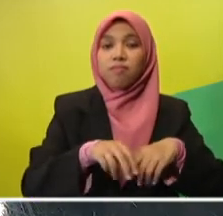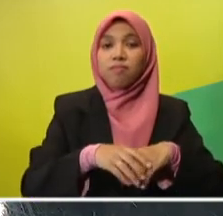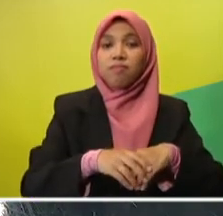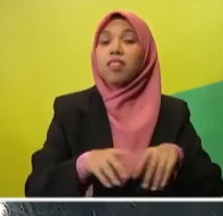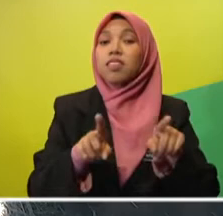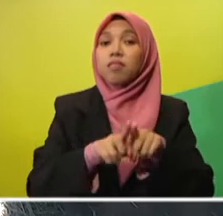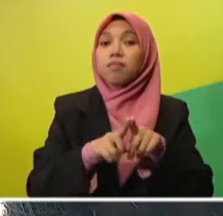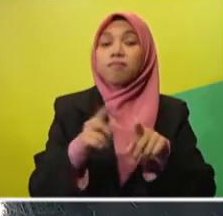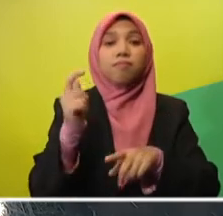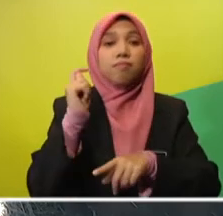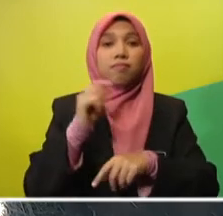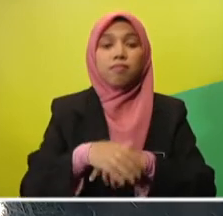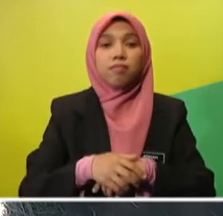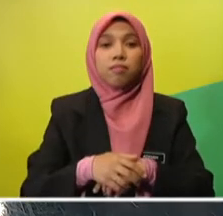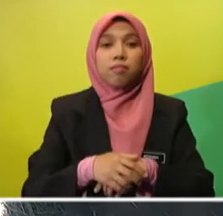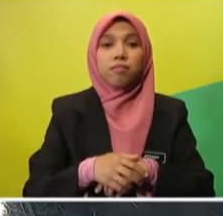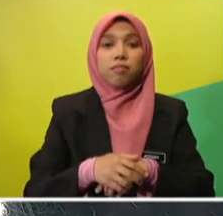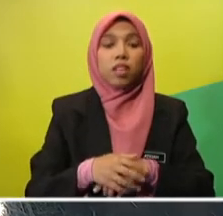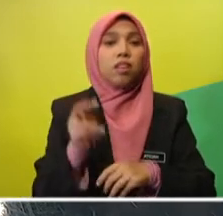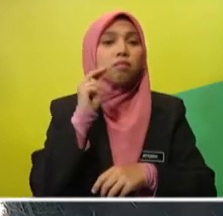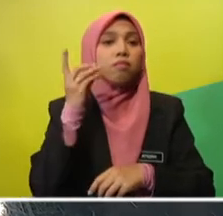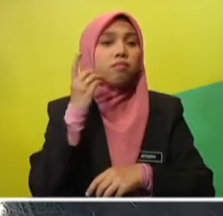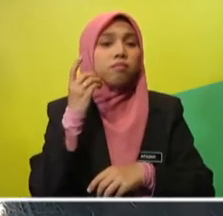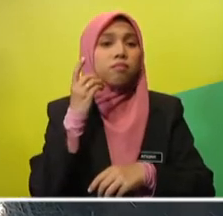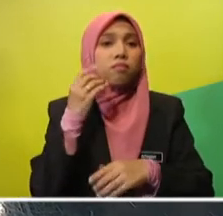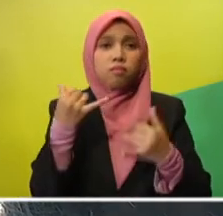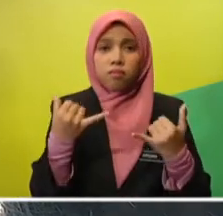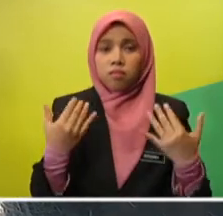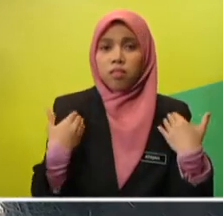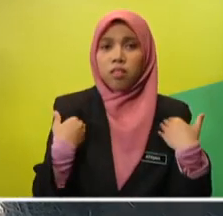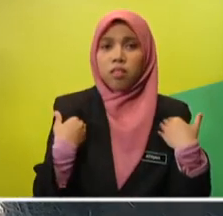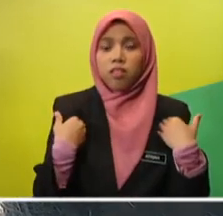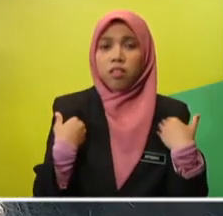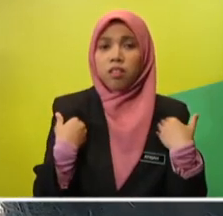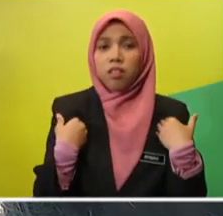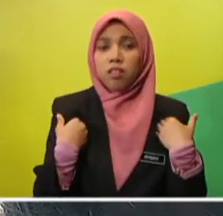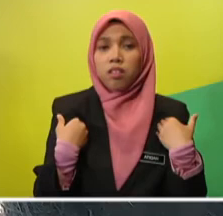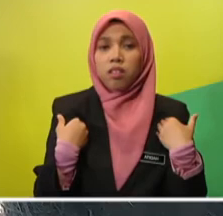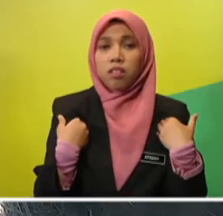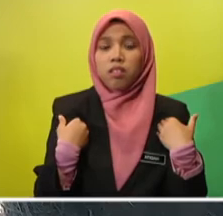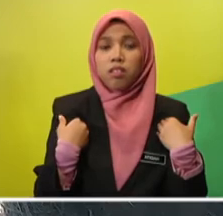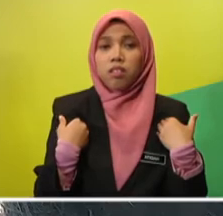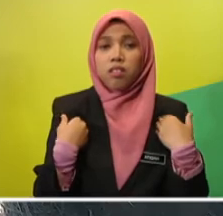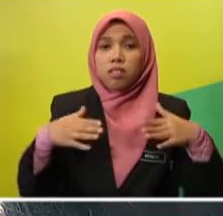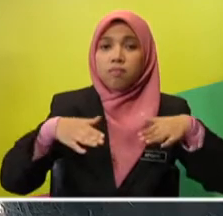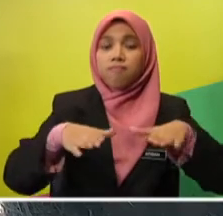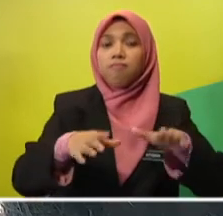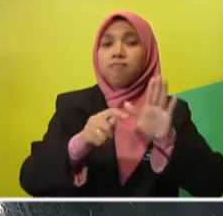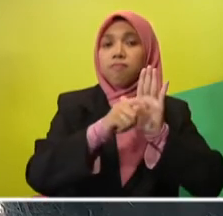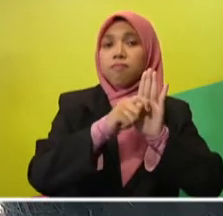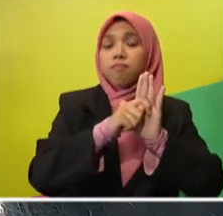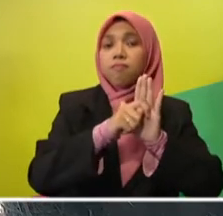cikgu. Okey, Nadia, di hadapan kita terdapat papan tanda jalan mati. Kita akan